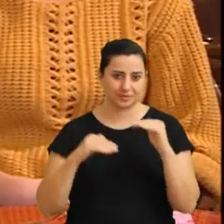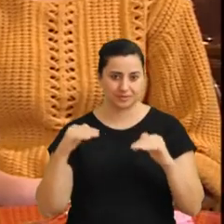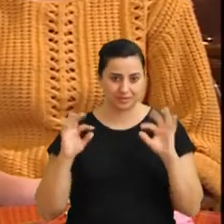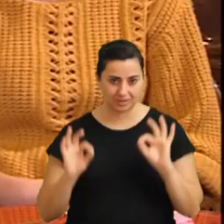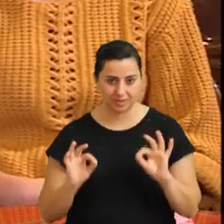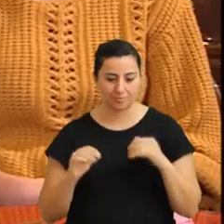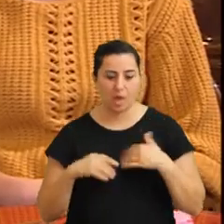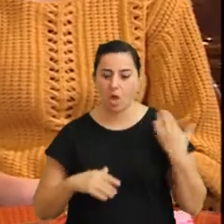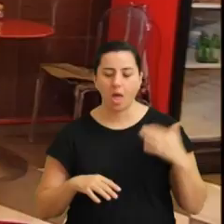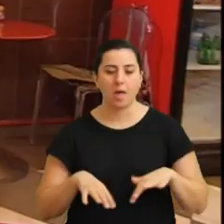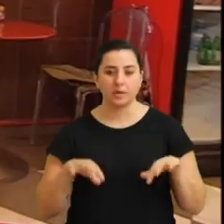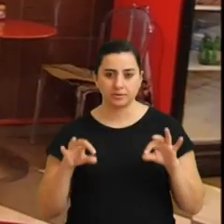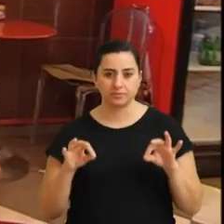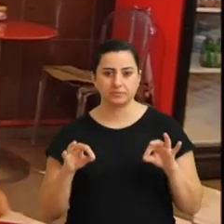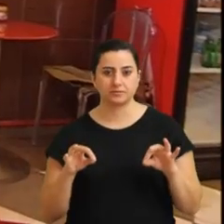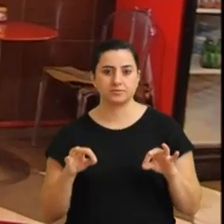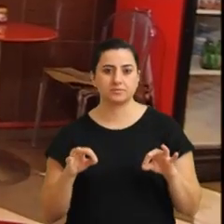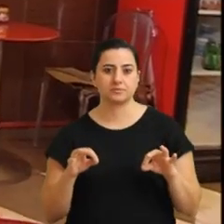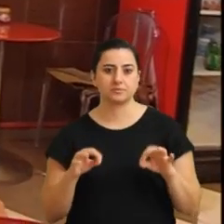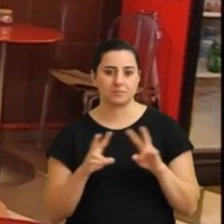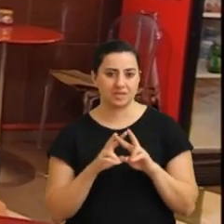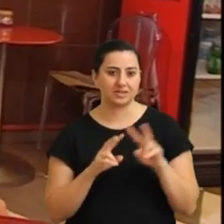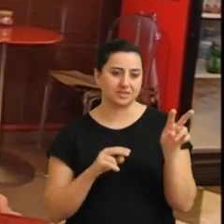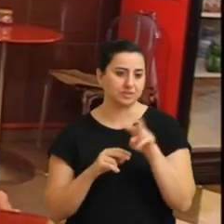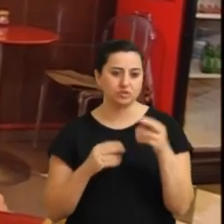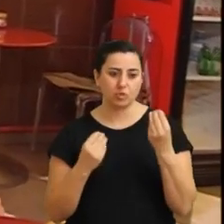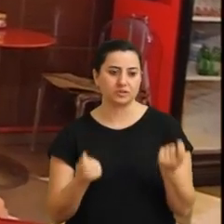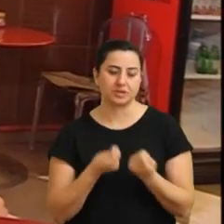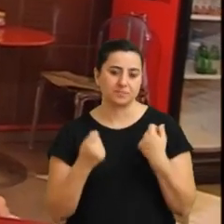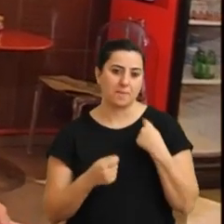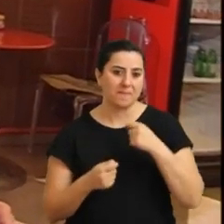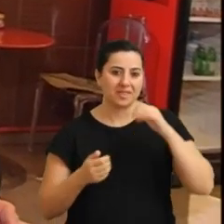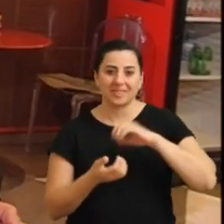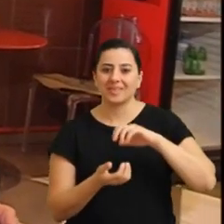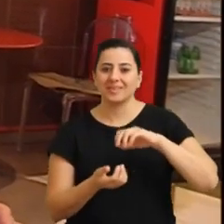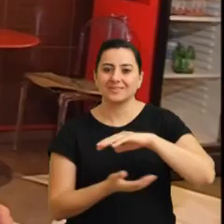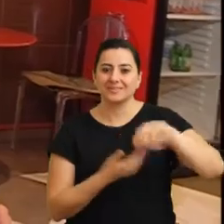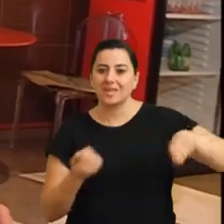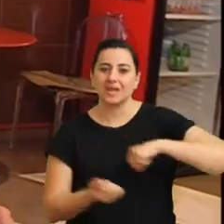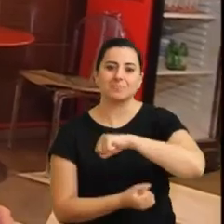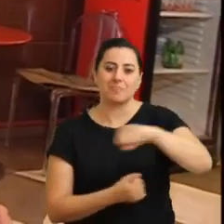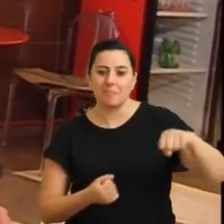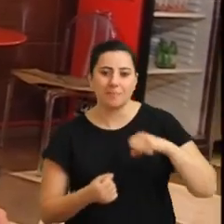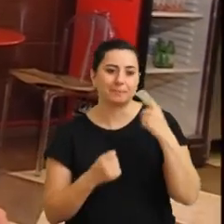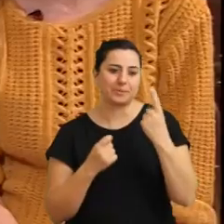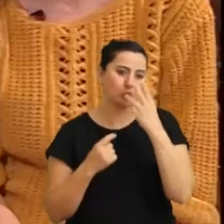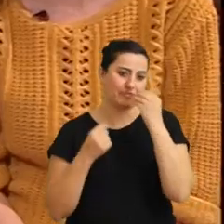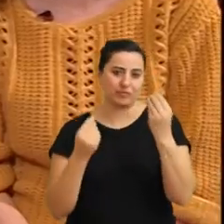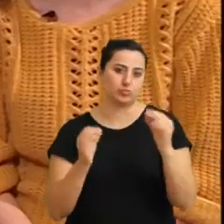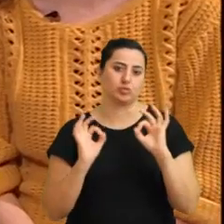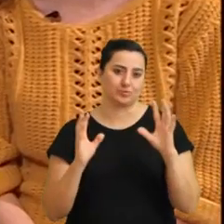Onları hazırlığımı yaptım. Pelin'le Mert Değirmen'de ikiniz de çok güzel çalıştınız. Hiçbir eksiğiniz yok. İkinize de birer puan